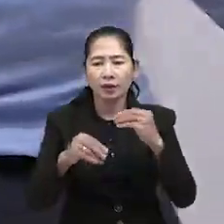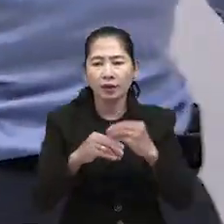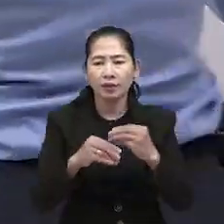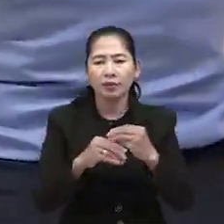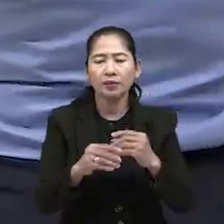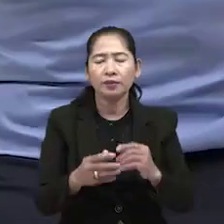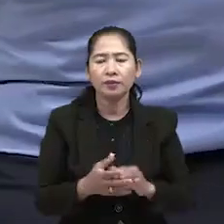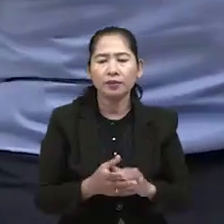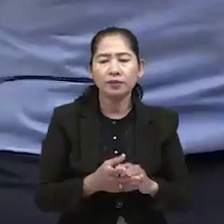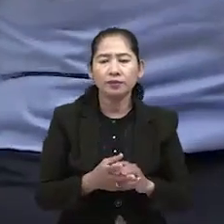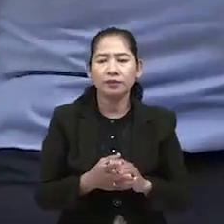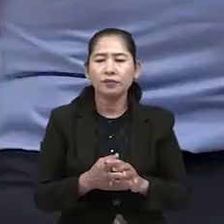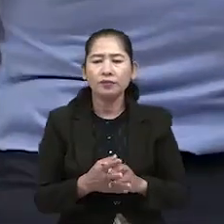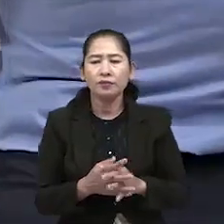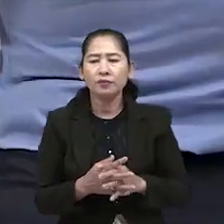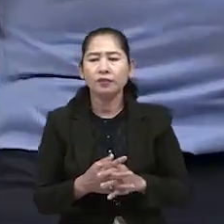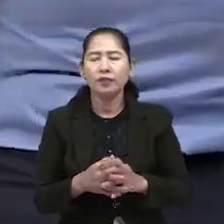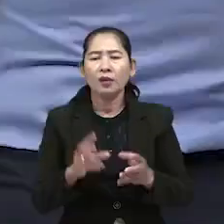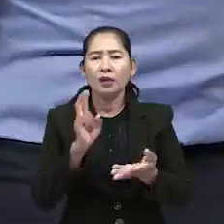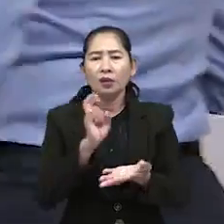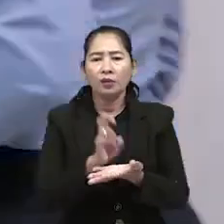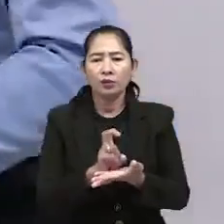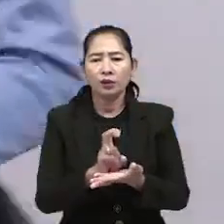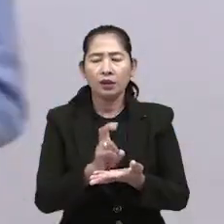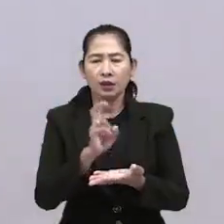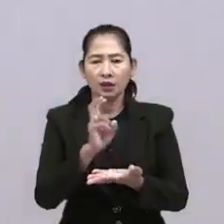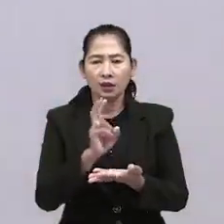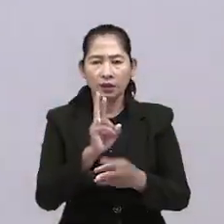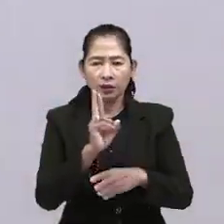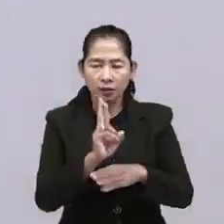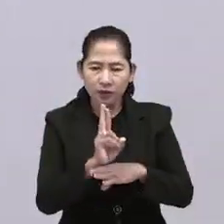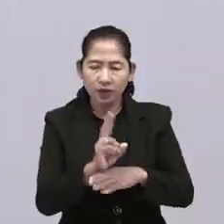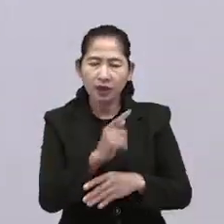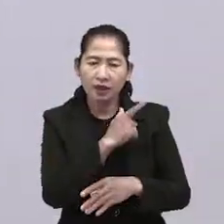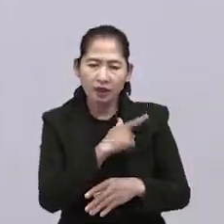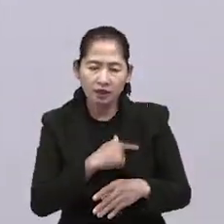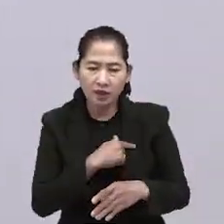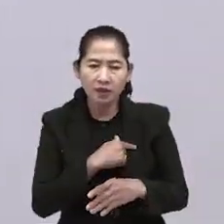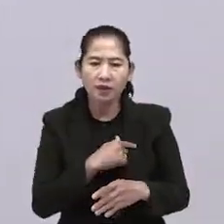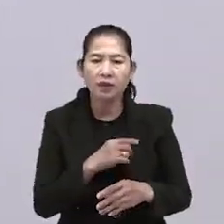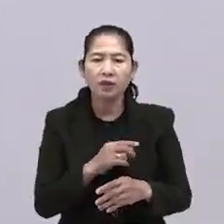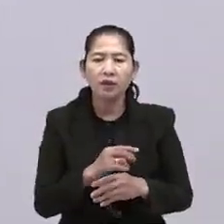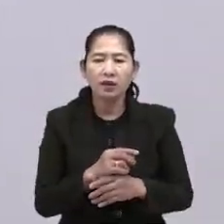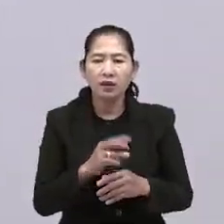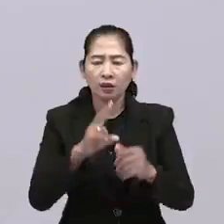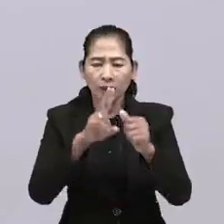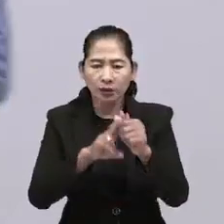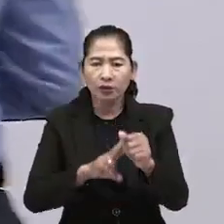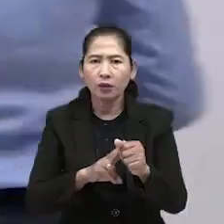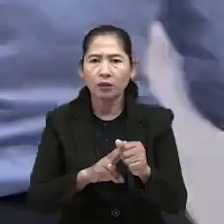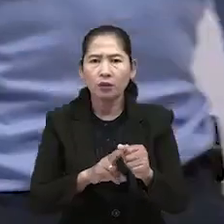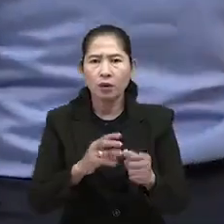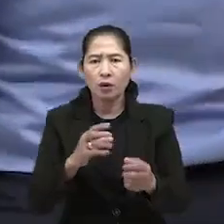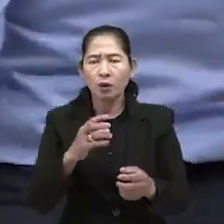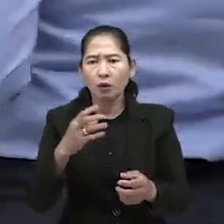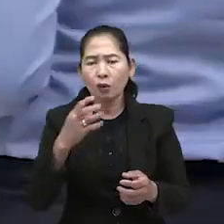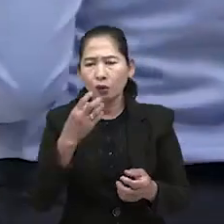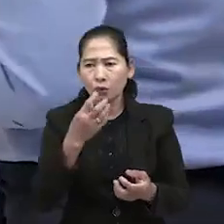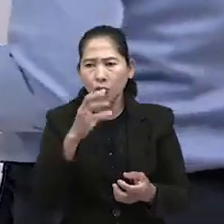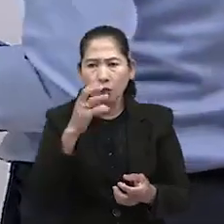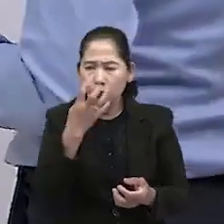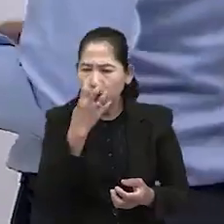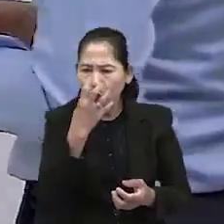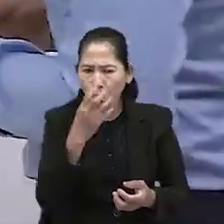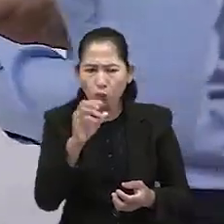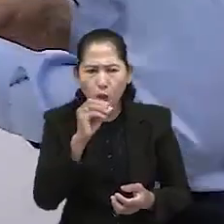ងណាកូនចាអត្តនេះឧស្សាហ៍ឬខ្ជិលការអត់ធន់ចាអីទៀតកូនចាហើយដូចថាសត្វខ្លះតើវាលមោបស៊ីទេចាដូចជ្រូកអីជុំ